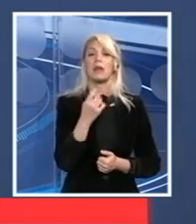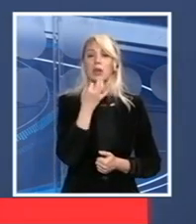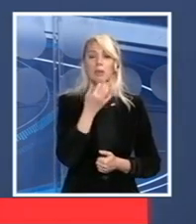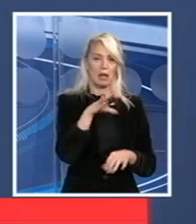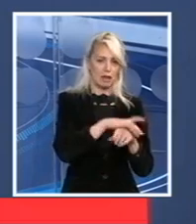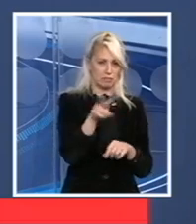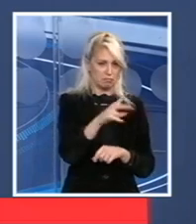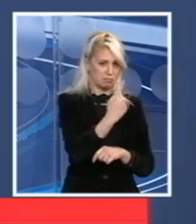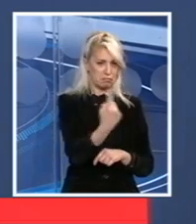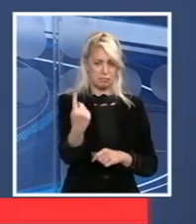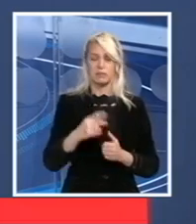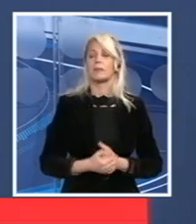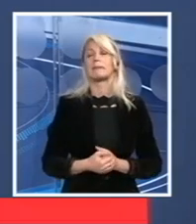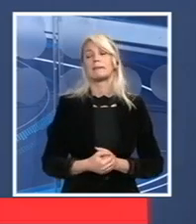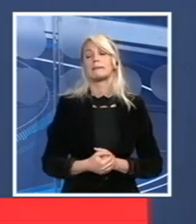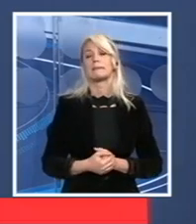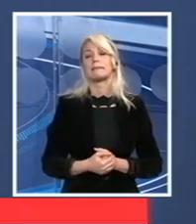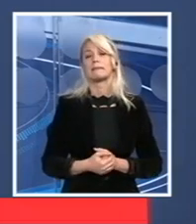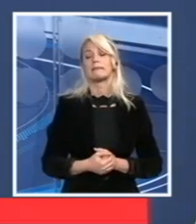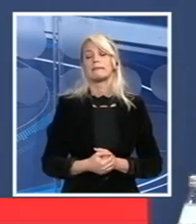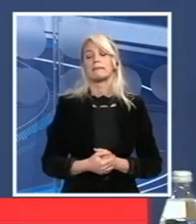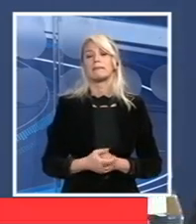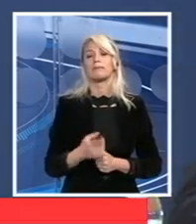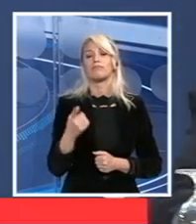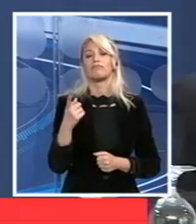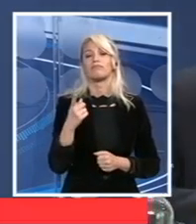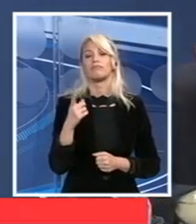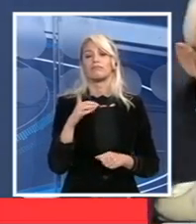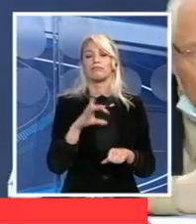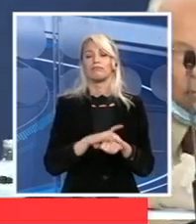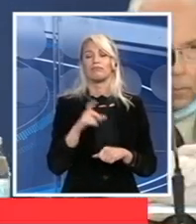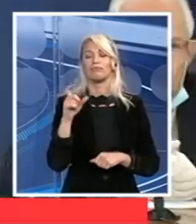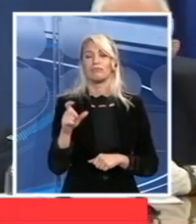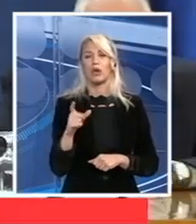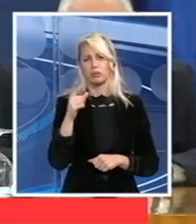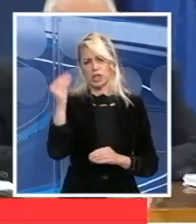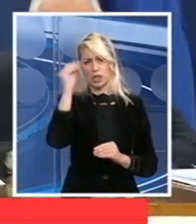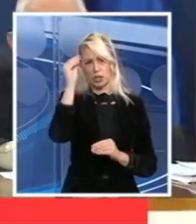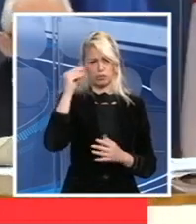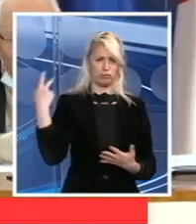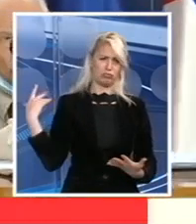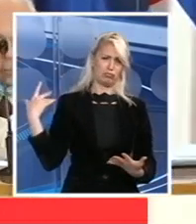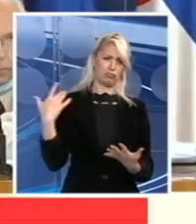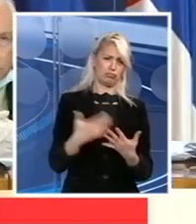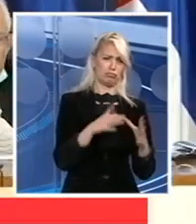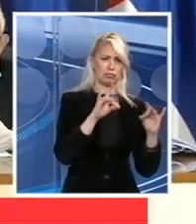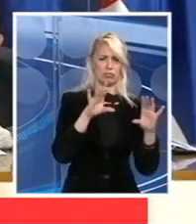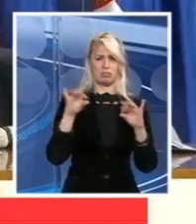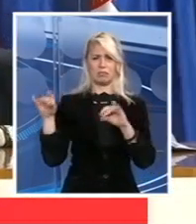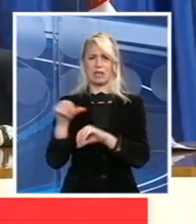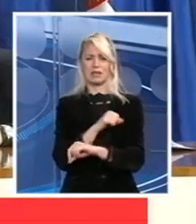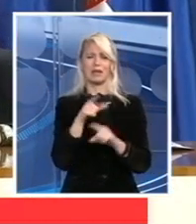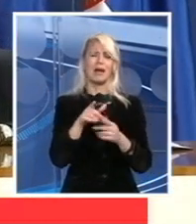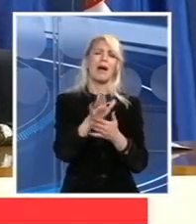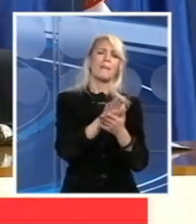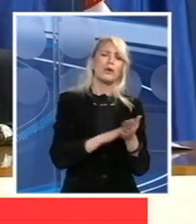Kisić. Doktore, imate dugogodišnje iskustvo, decenijsko. Samo uvođenje vanrednog stanja i cela ta